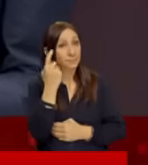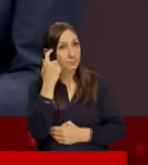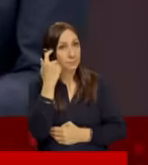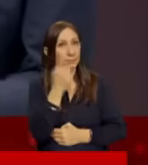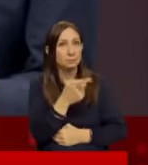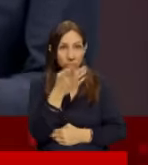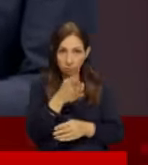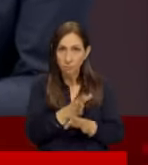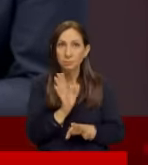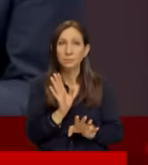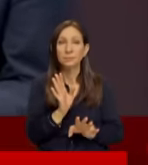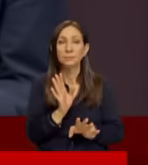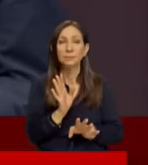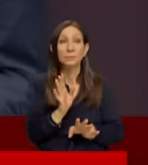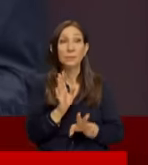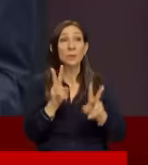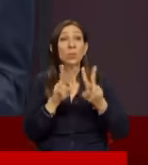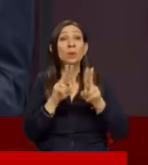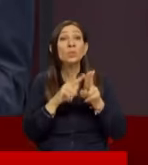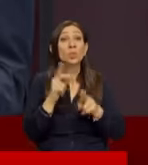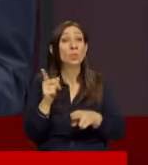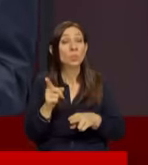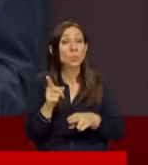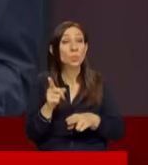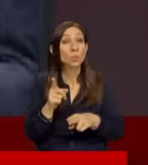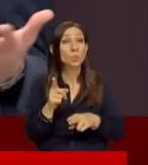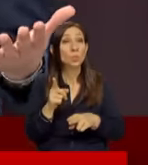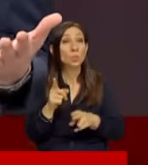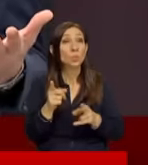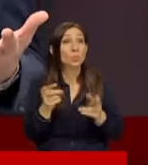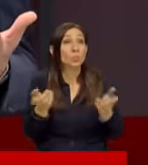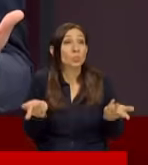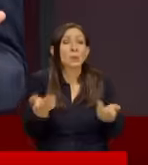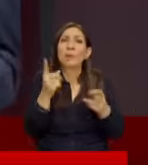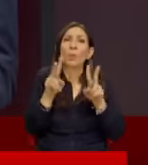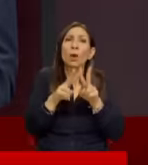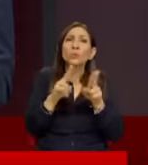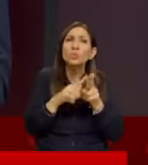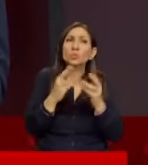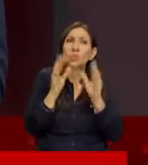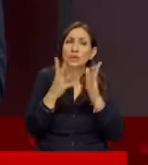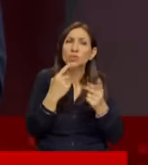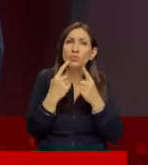doğru. Ama Murat Kurum... Bir de Murat Kurum'u çok konuştuk ama